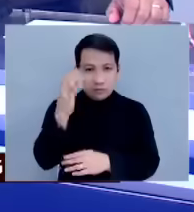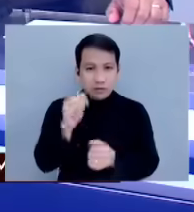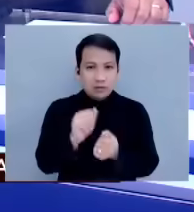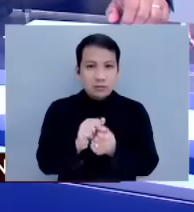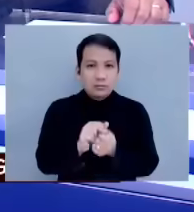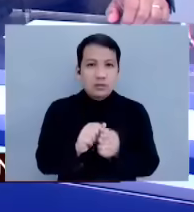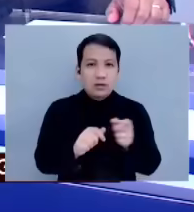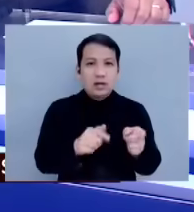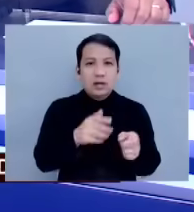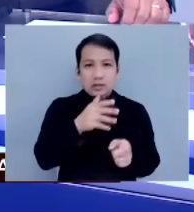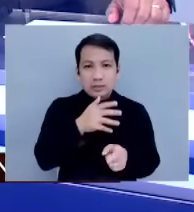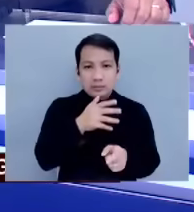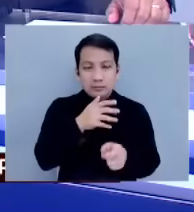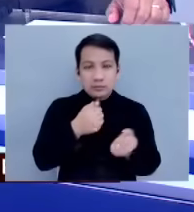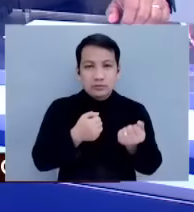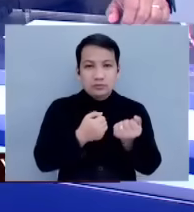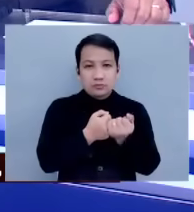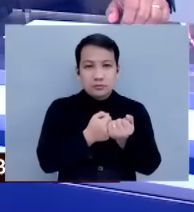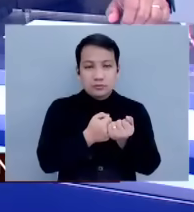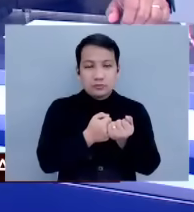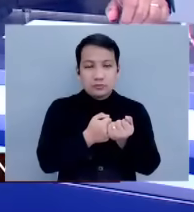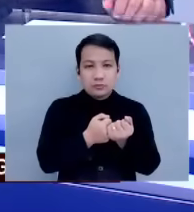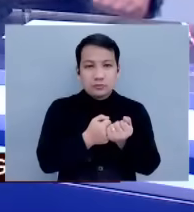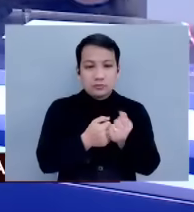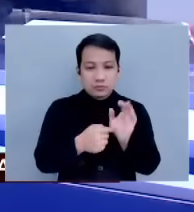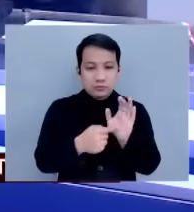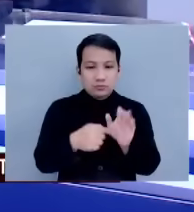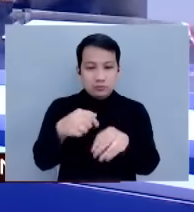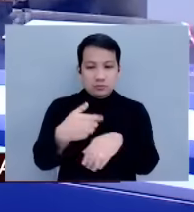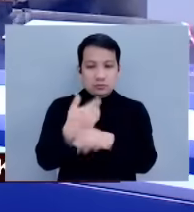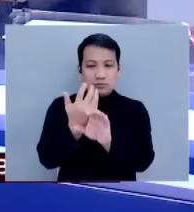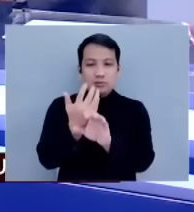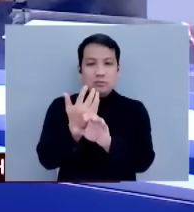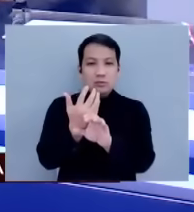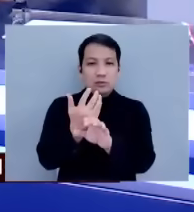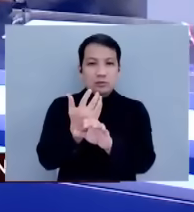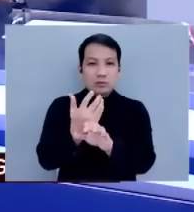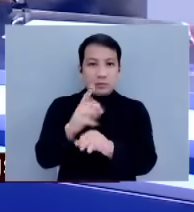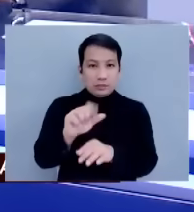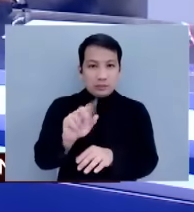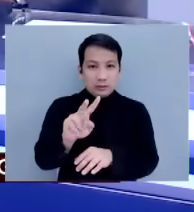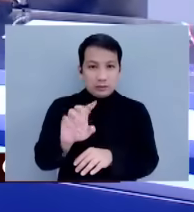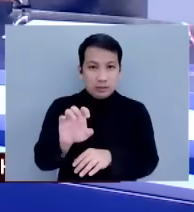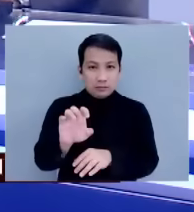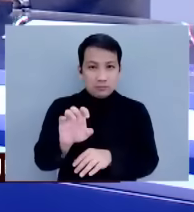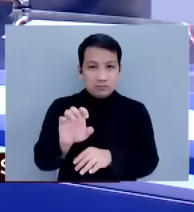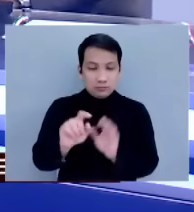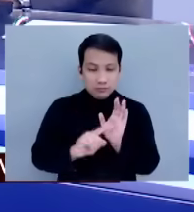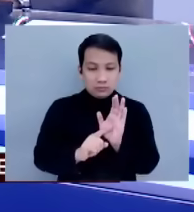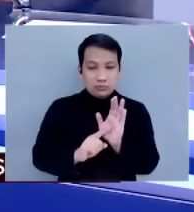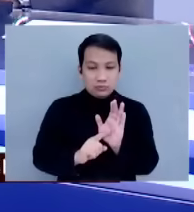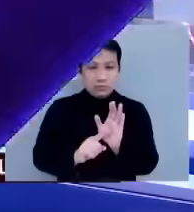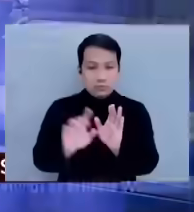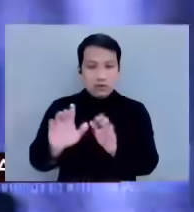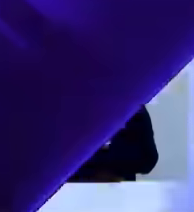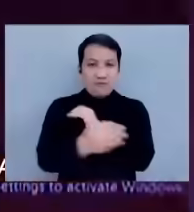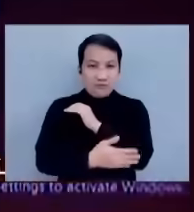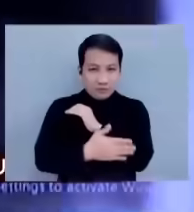na suportado raw ang pagli-live show ng anak sa mga parokyanong dayuhan. Nasa front line balitang yan si Brian Basa.